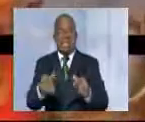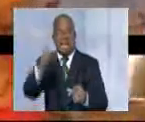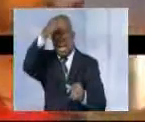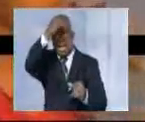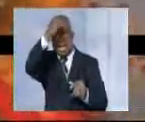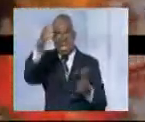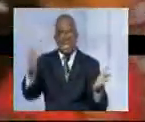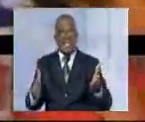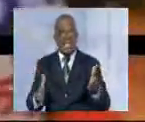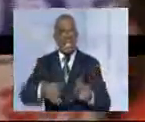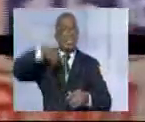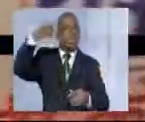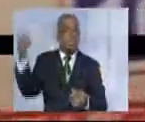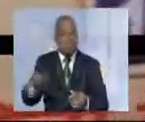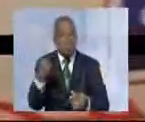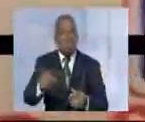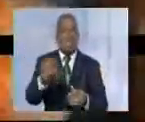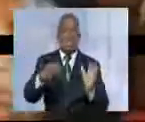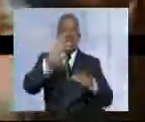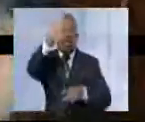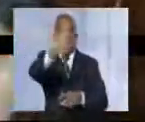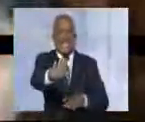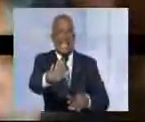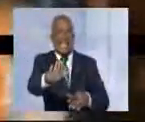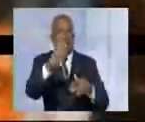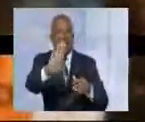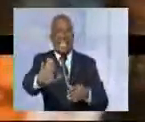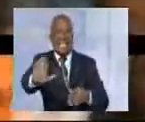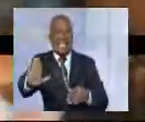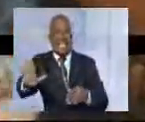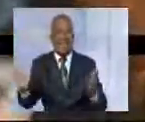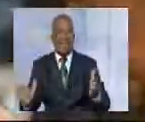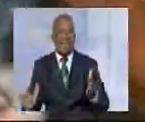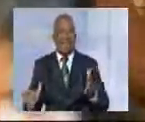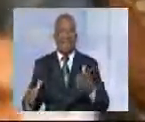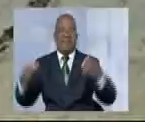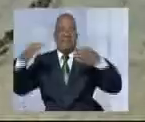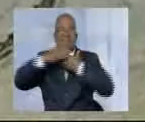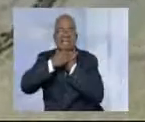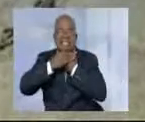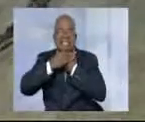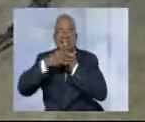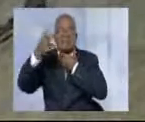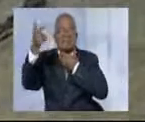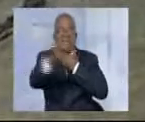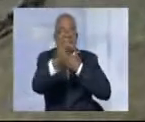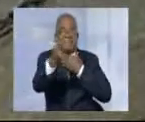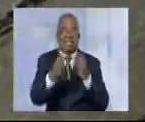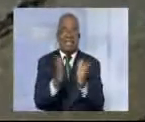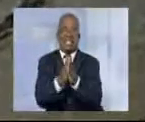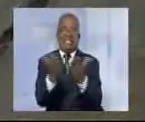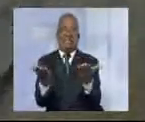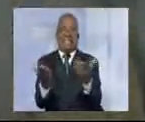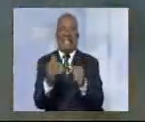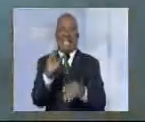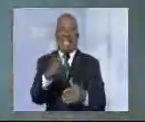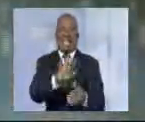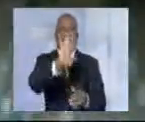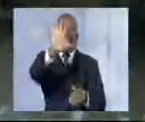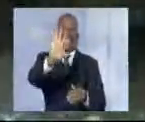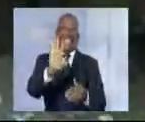en particulier contre les enfants. Des agressions cachées, rarement signalées, et trop souvent encore étouffée par les